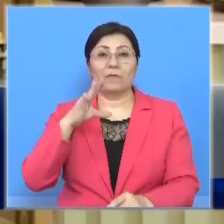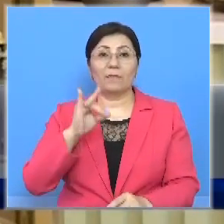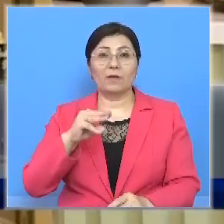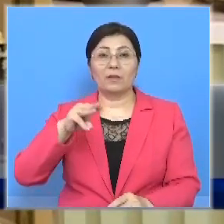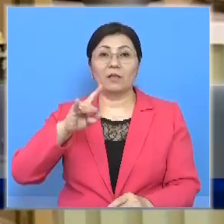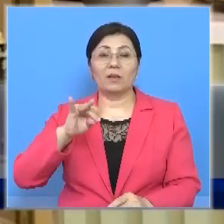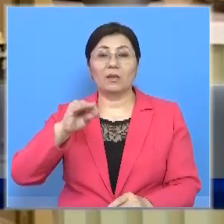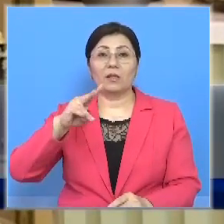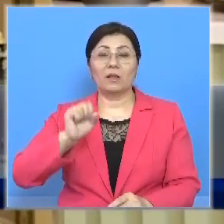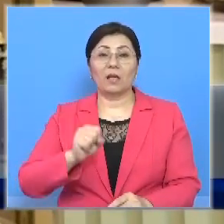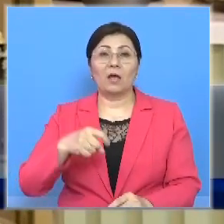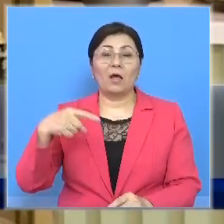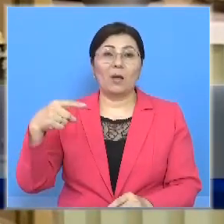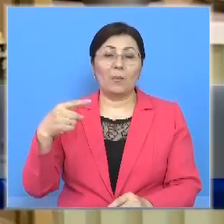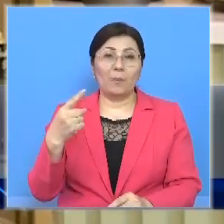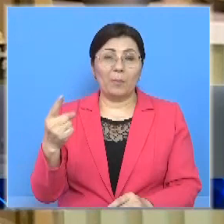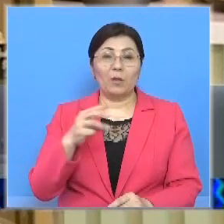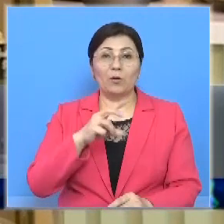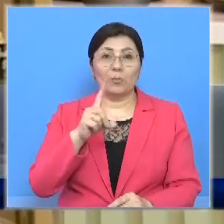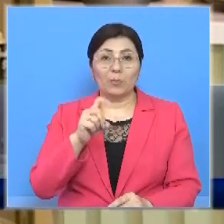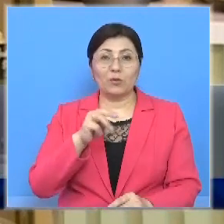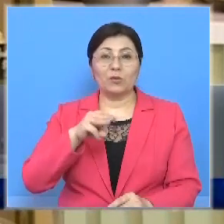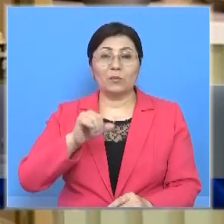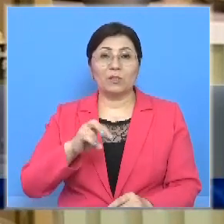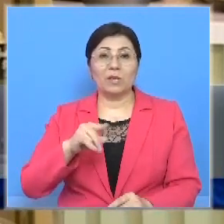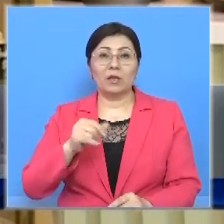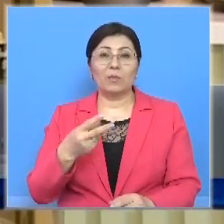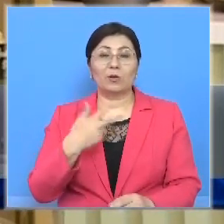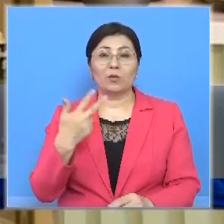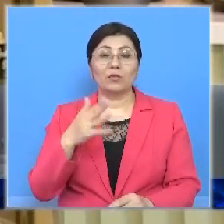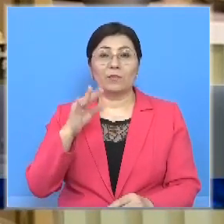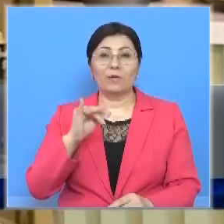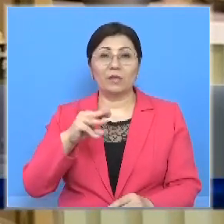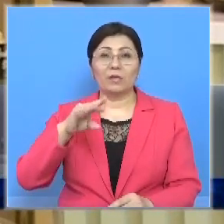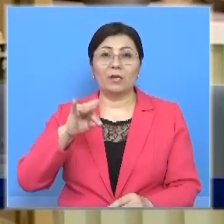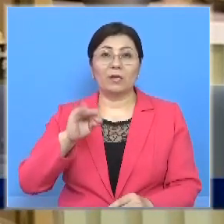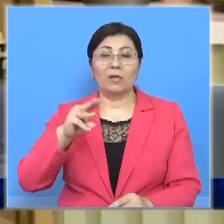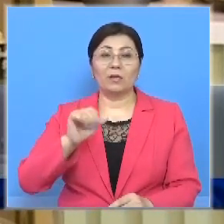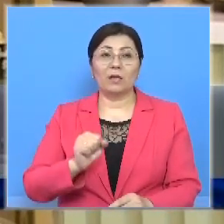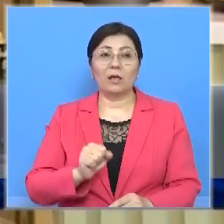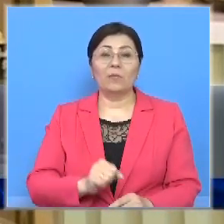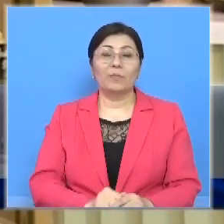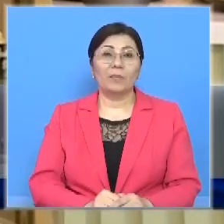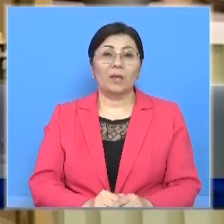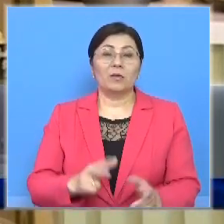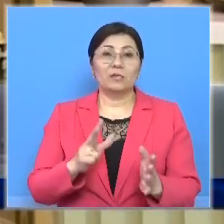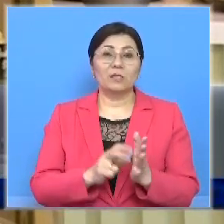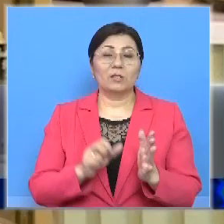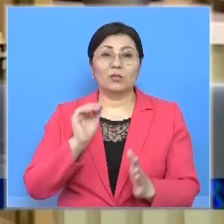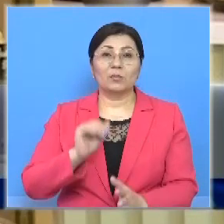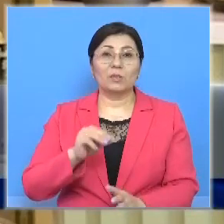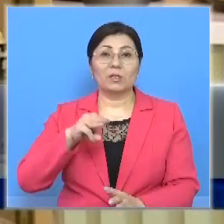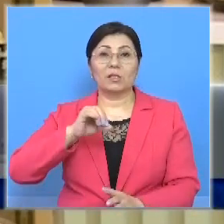Ол 1,100,000 шықты. Жалпы тағы да бір үшінші витрина бар. Ол шкаф витрина 800,000